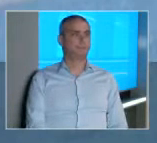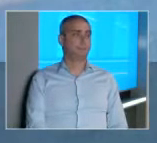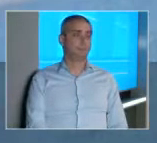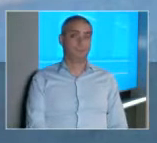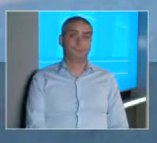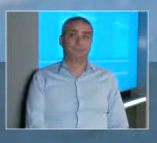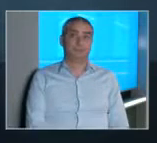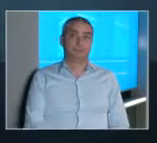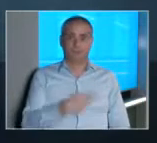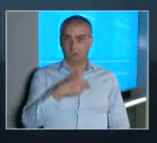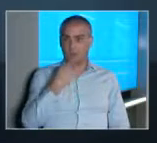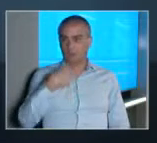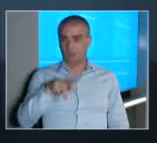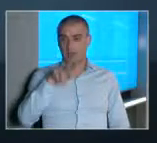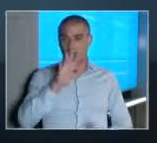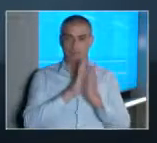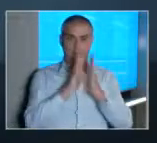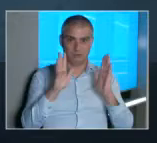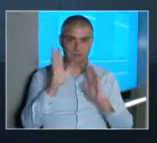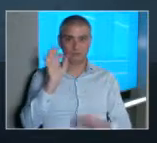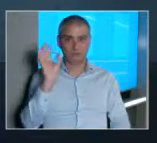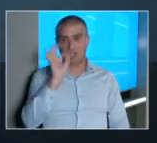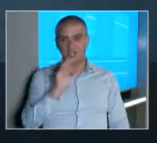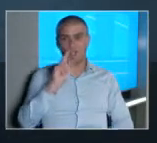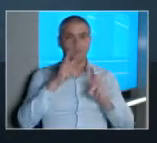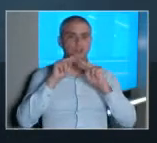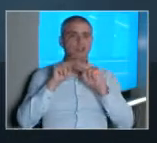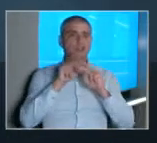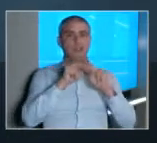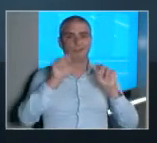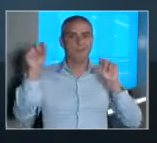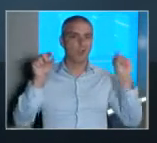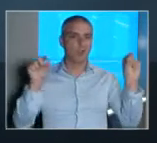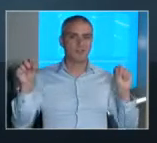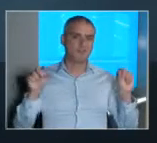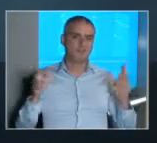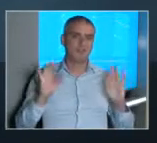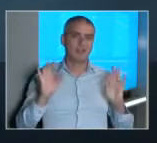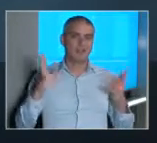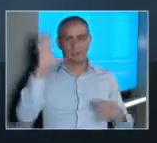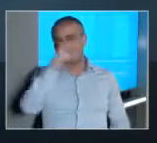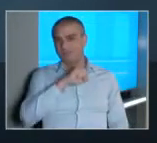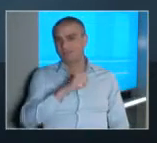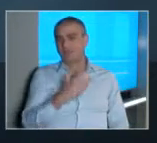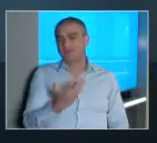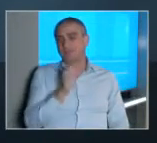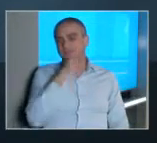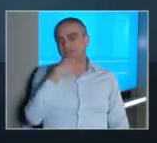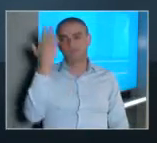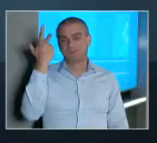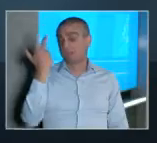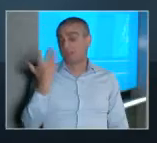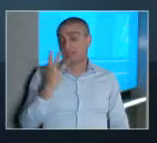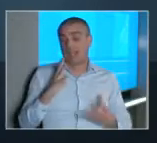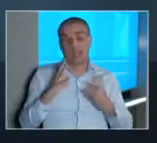תראו, השנה 2019 יש עדיין כל מיני שאריות של תפיסות ישנות,